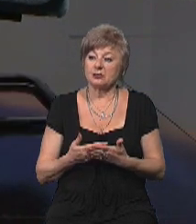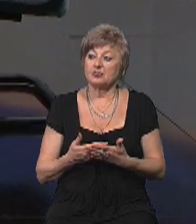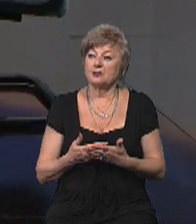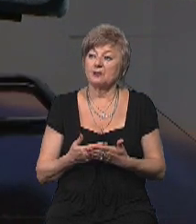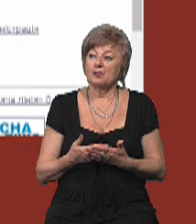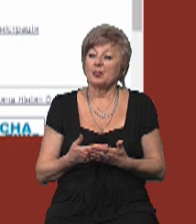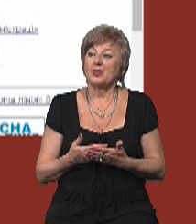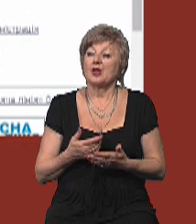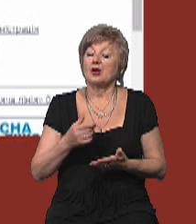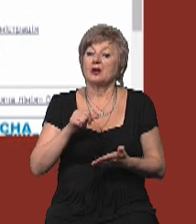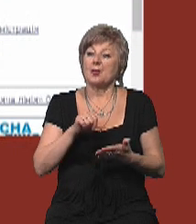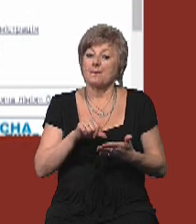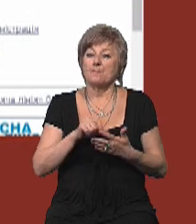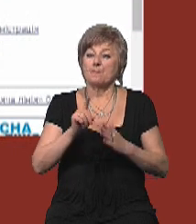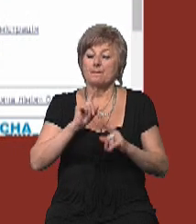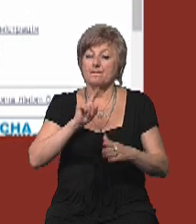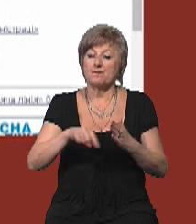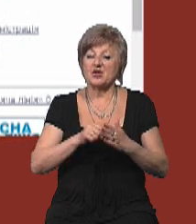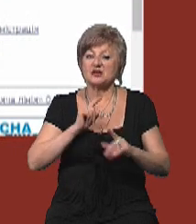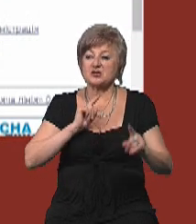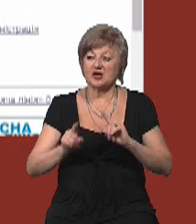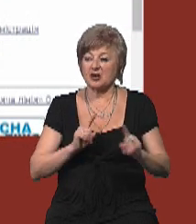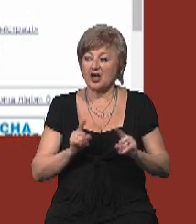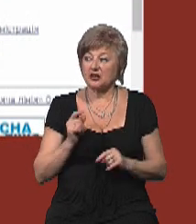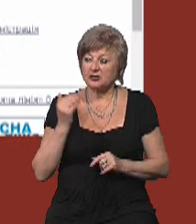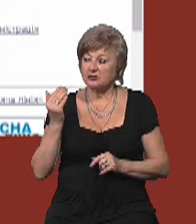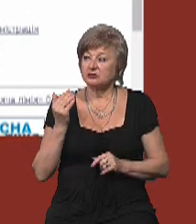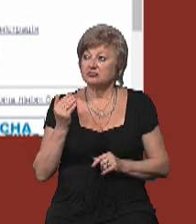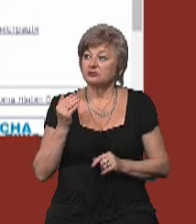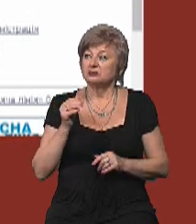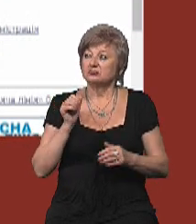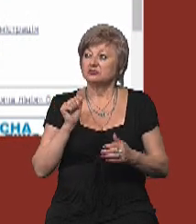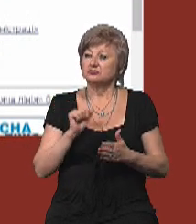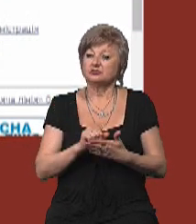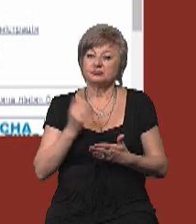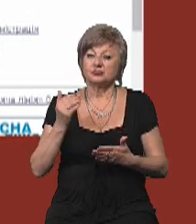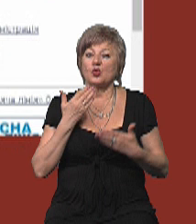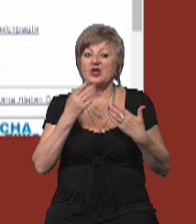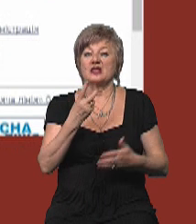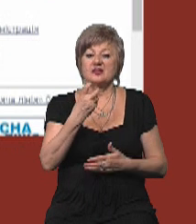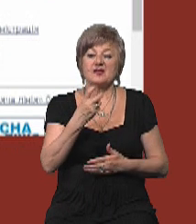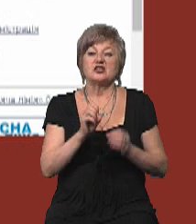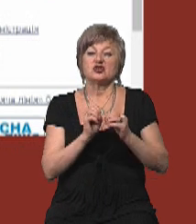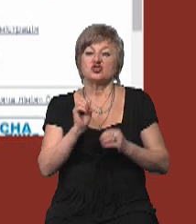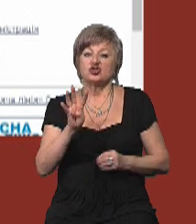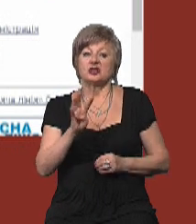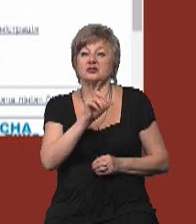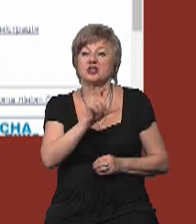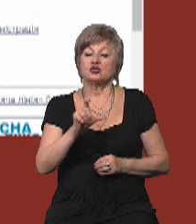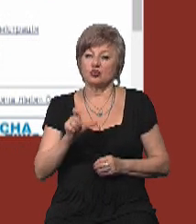здоров'я Запорізької міської ради, звернення жителів, це за тиждень був зроблений аналіз, звернулося